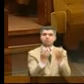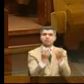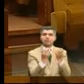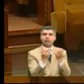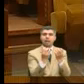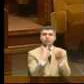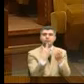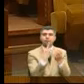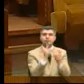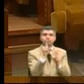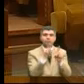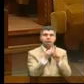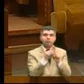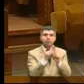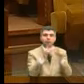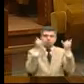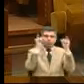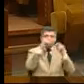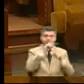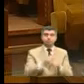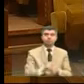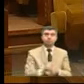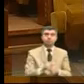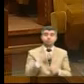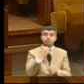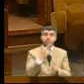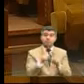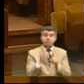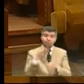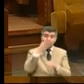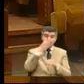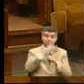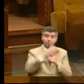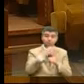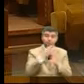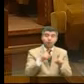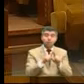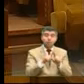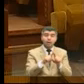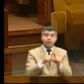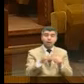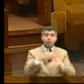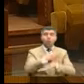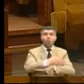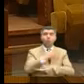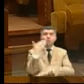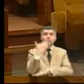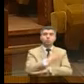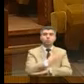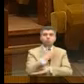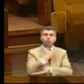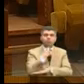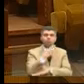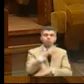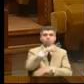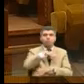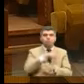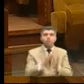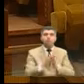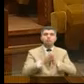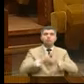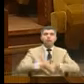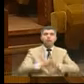بحال كيرعاو الغنم تما وزيد منين يوصلوا الحدود مزيره تما الطريق كانوا هما توالفوا في